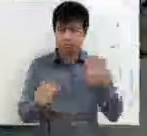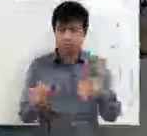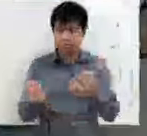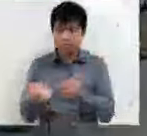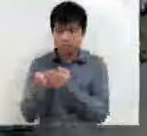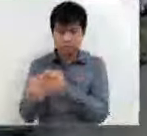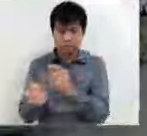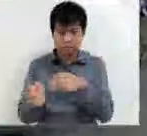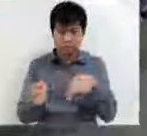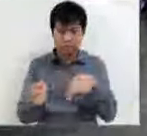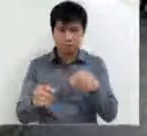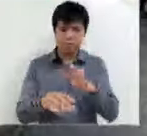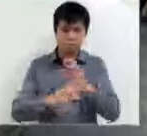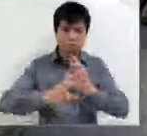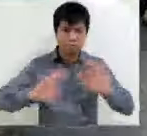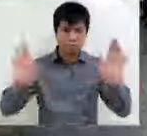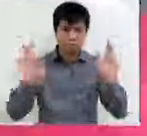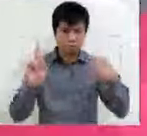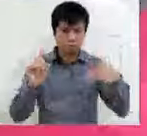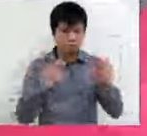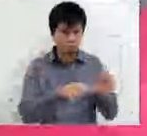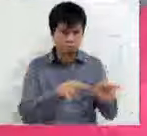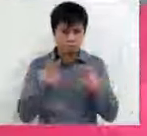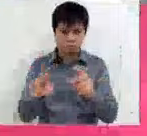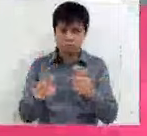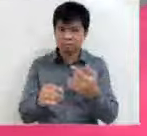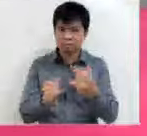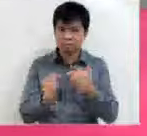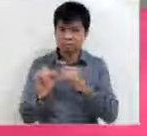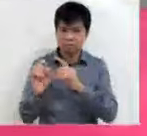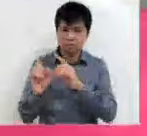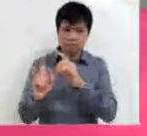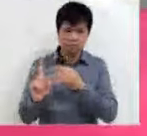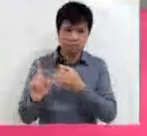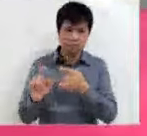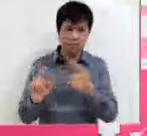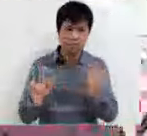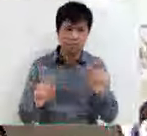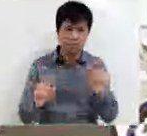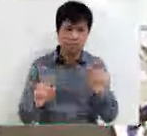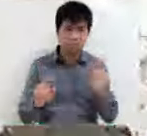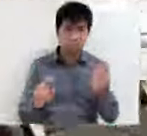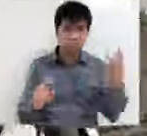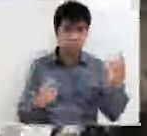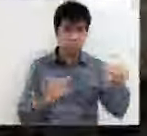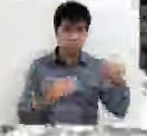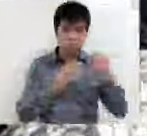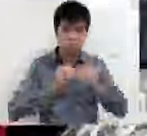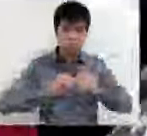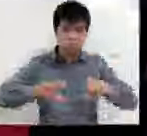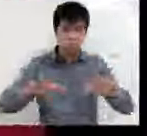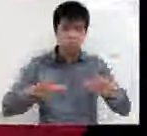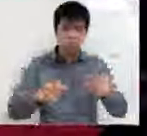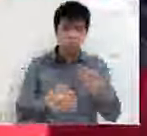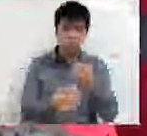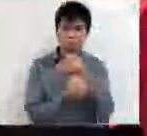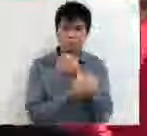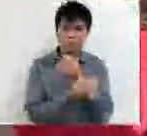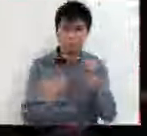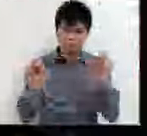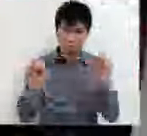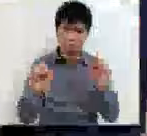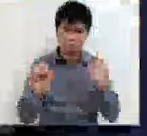December 15 hanggang January 8, 2024, nakadeploy ang mga asset ng Coast Guard para masiguro ang kaligtasan ng mga babiyahe. Kasama dyan ang bomb